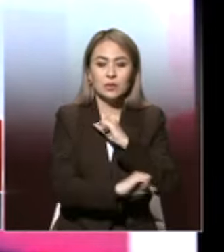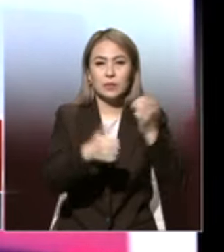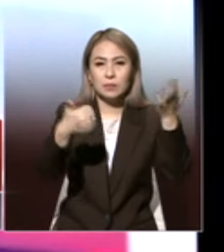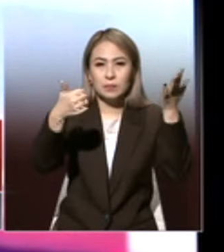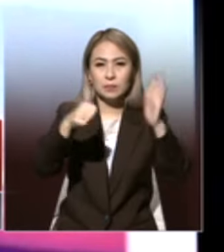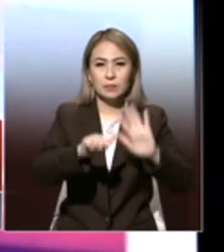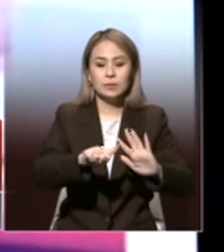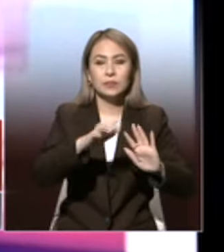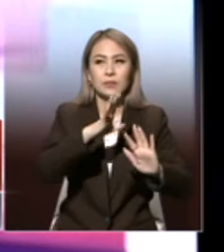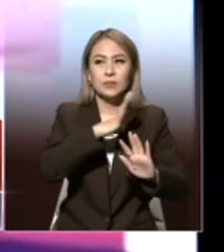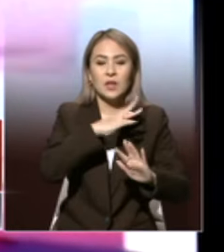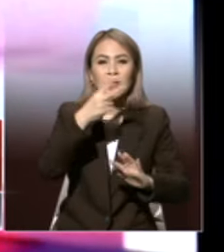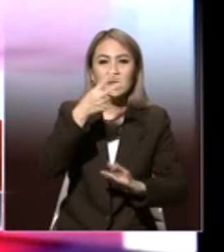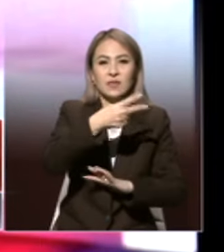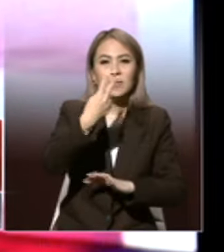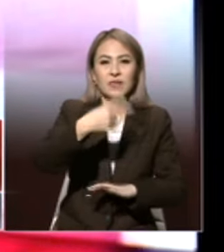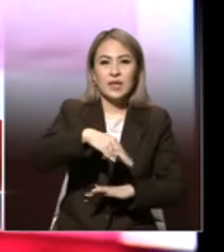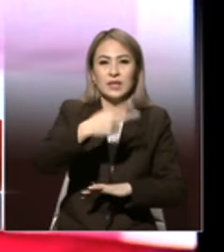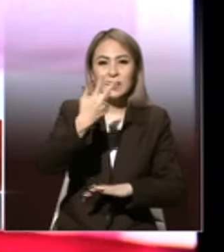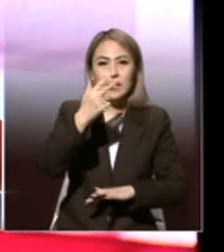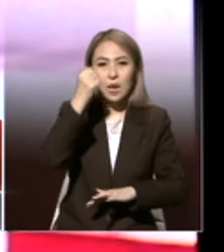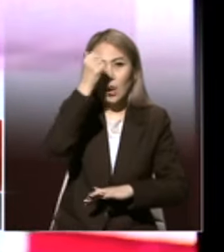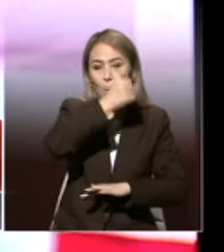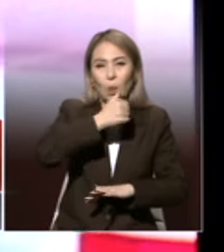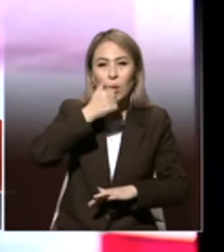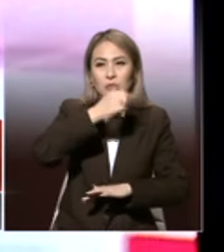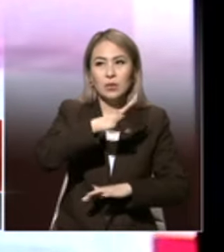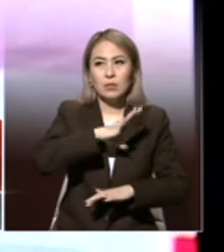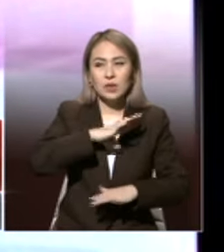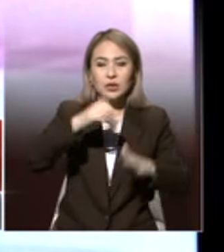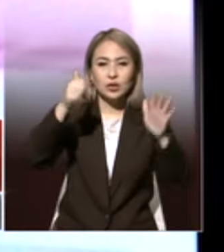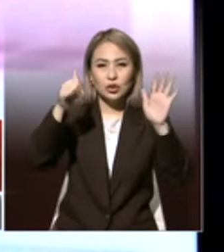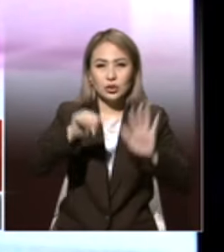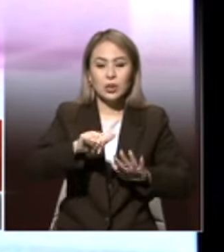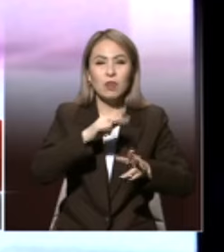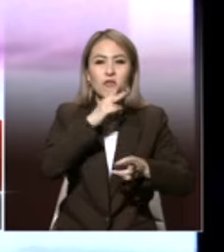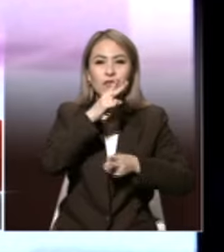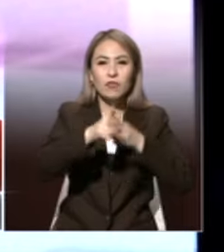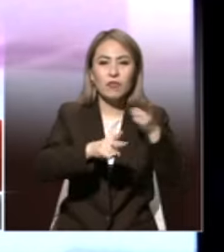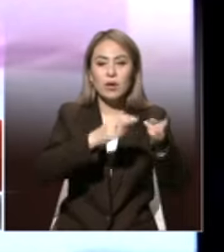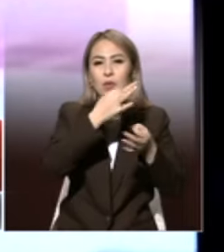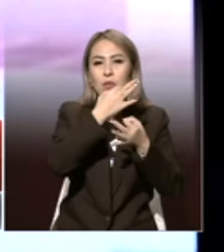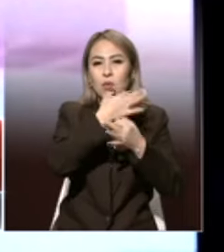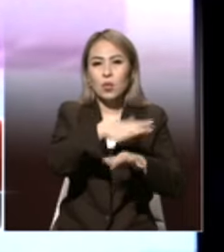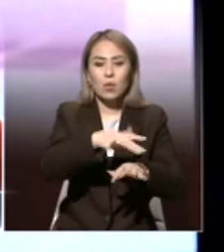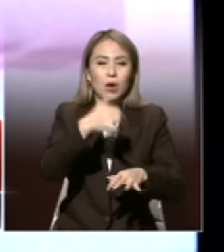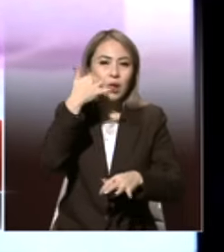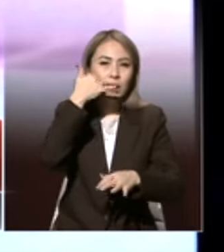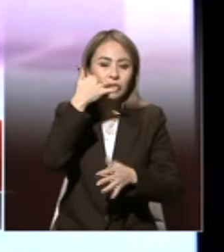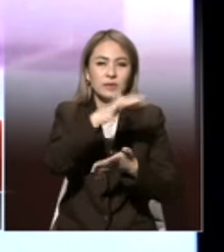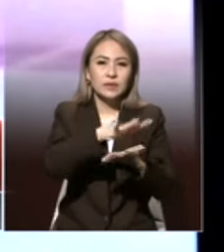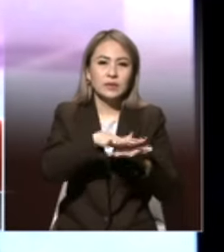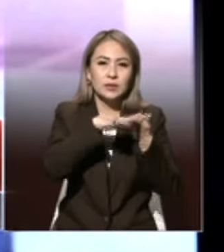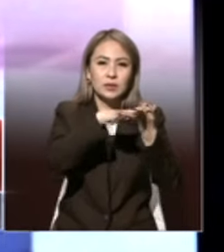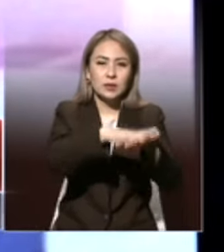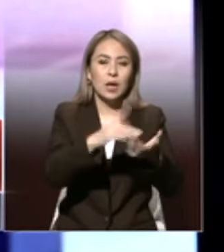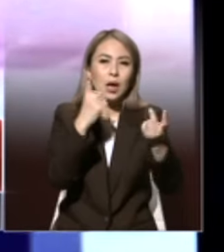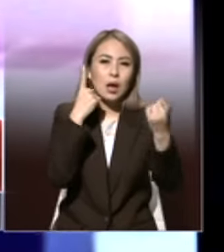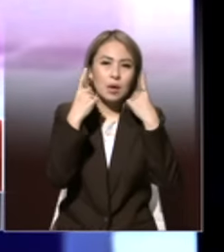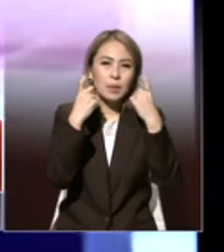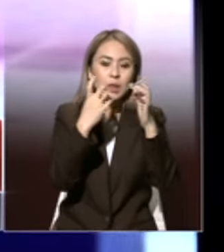жылдығында, 23 жылдың яғни 6 айда біз келіп түскен барлық қоңыраулардың, өтініштердің,